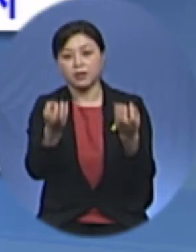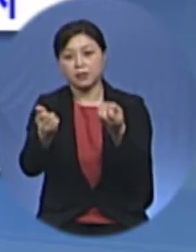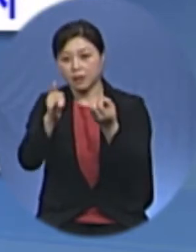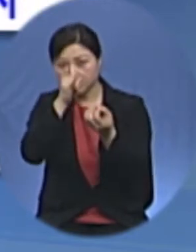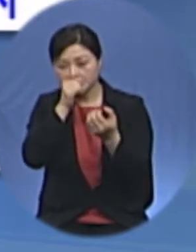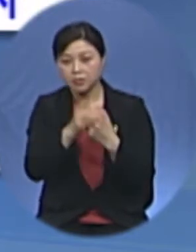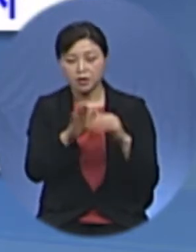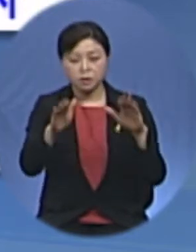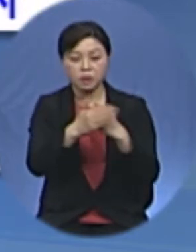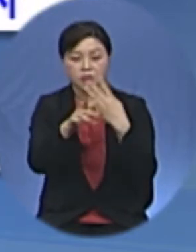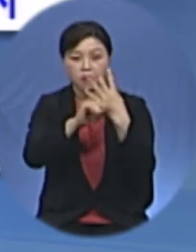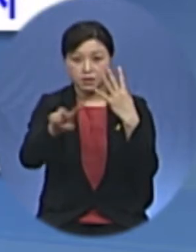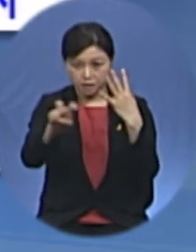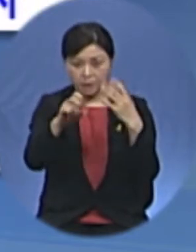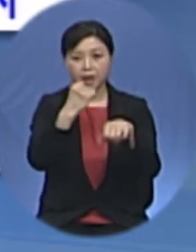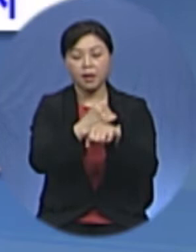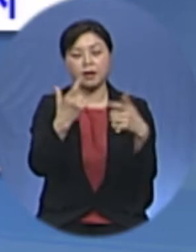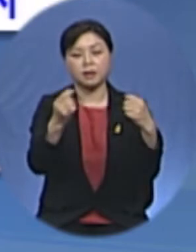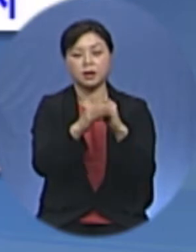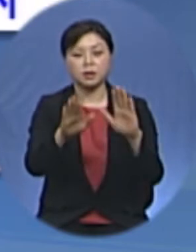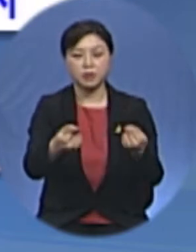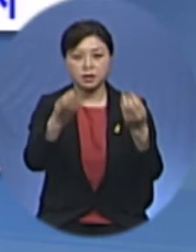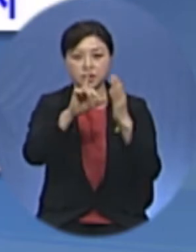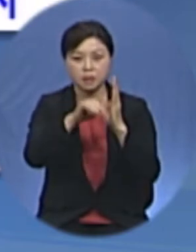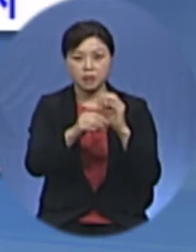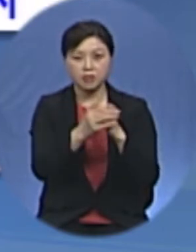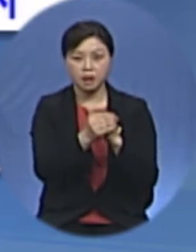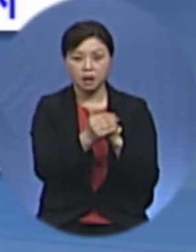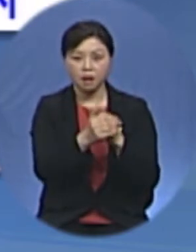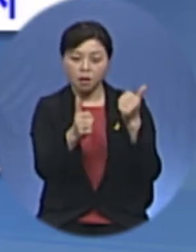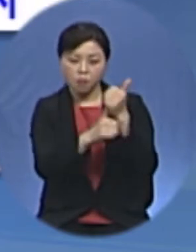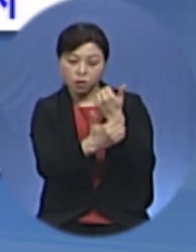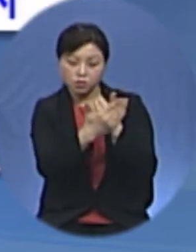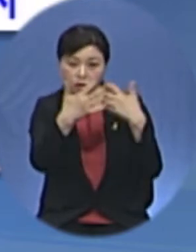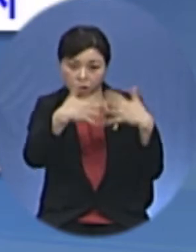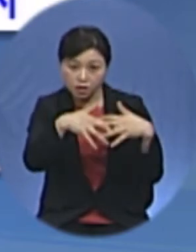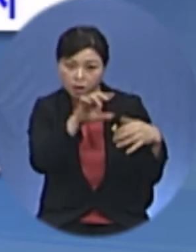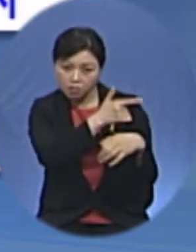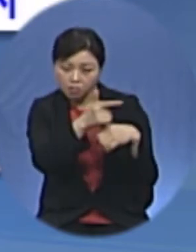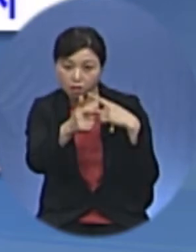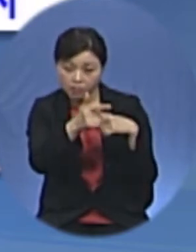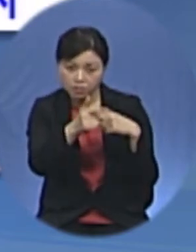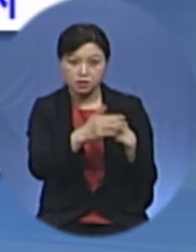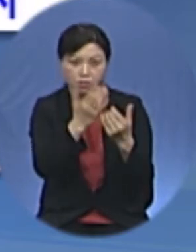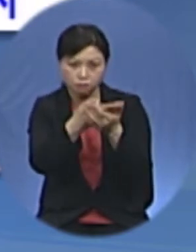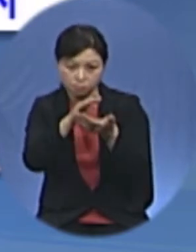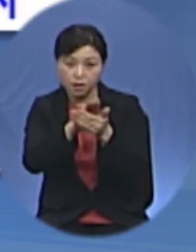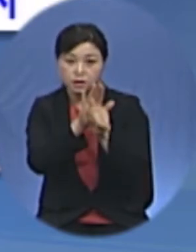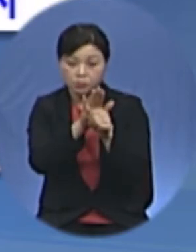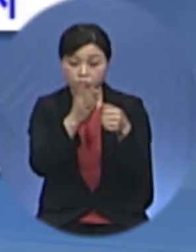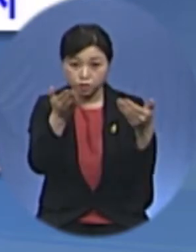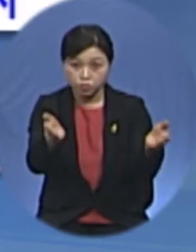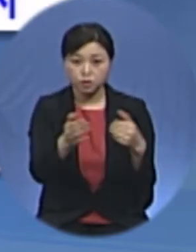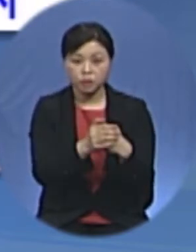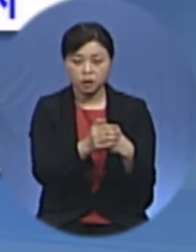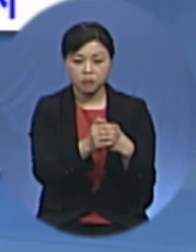4월 20일 진행합니다. 이번 행사는 보장구를 점검해 고장난 부품을 지원 수리함으로써